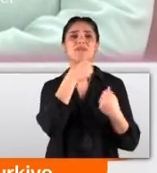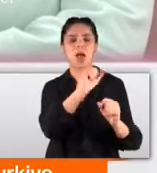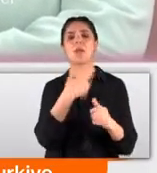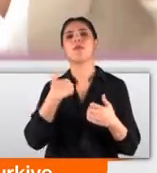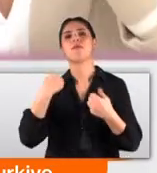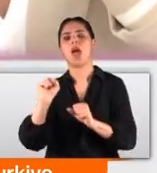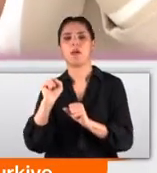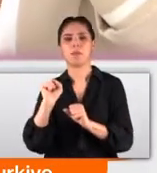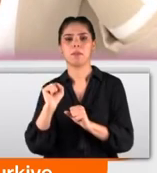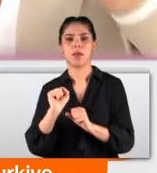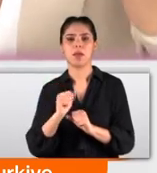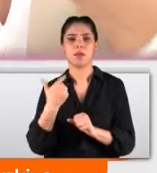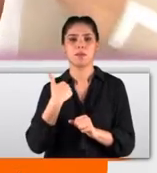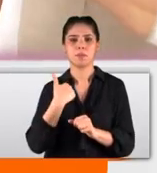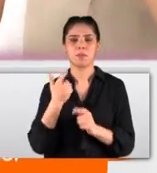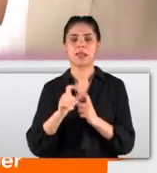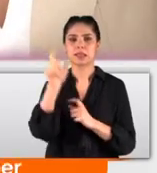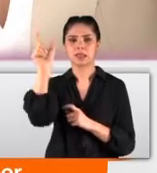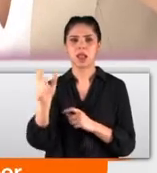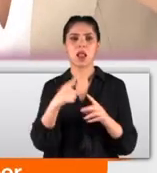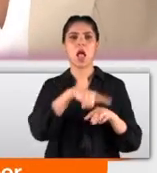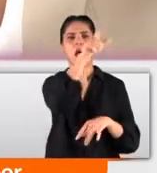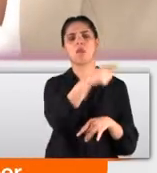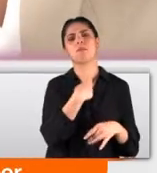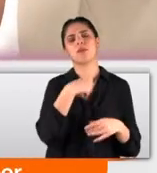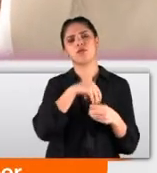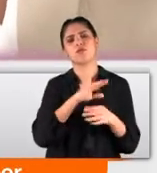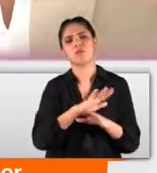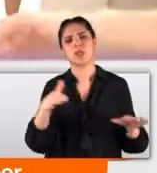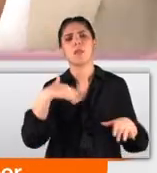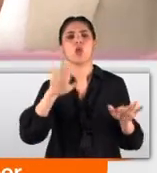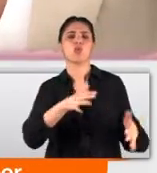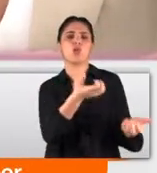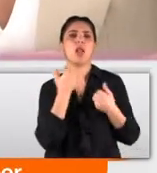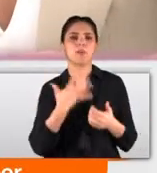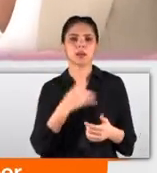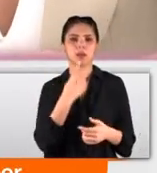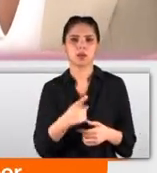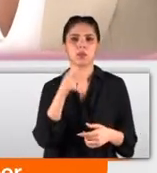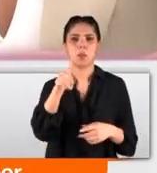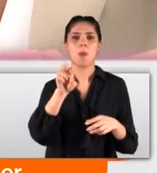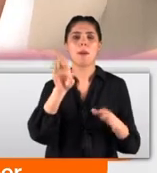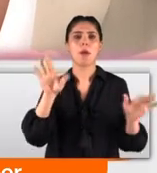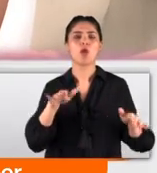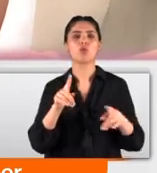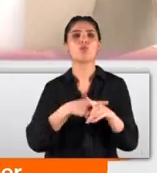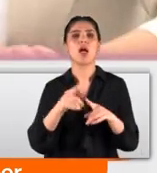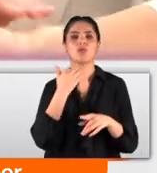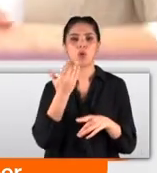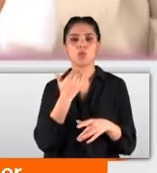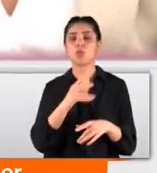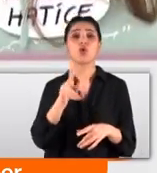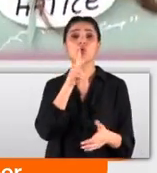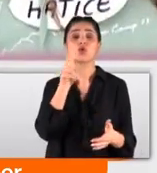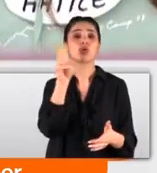bana olsun papağan. Selahattin diyor ki ben zaten diyor Hatice benim için bitti, benim derdim kuşlarımdı dedi. Siz papağanı paylaşamıyorsunuz. Son sözü Esra